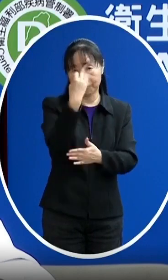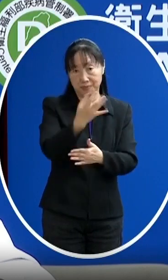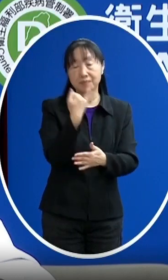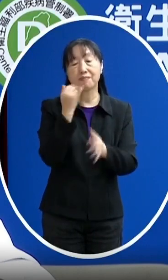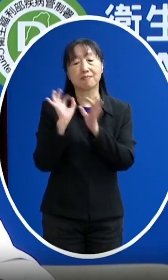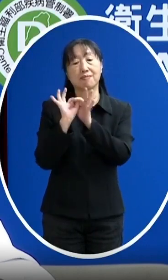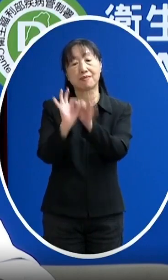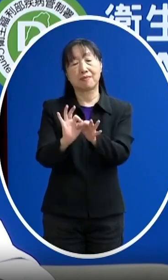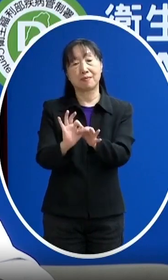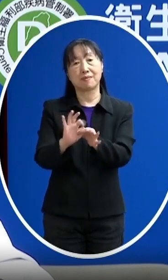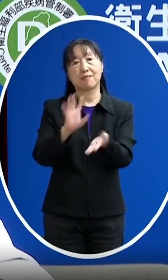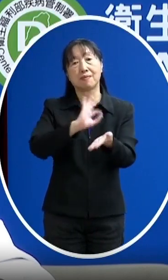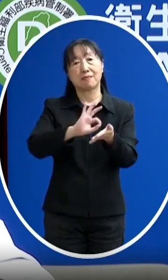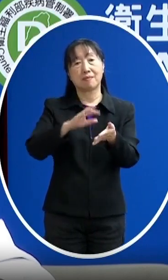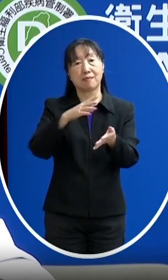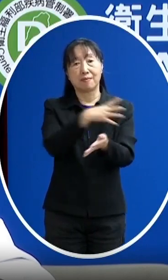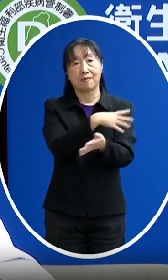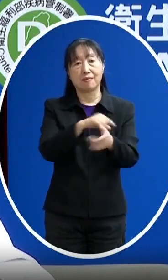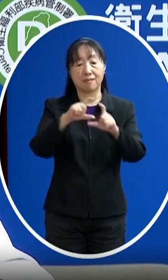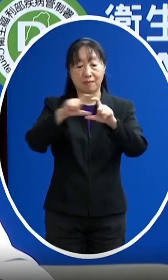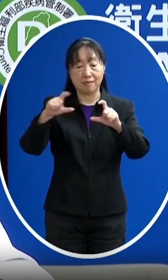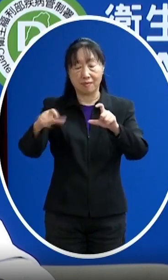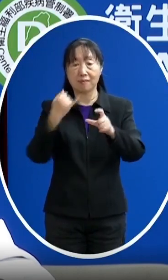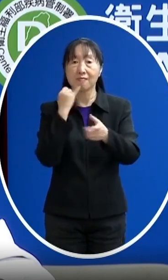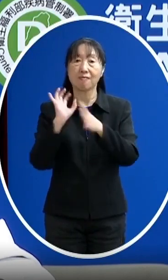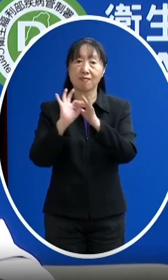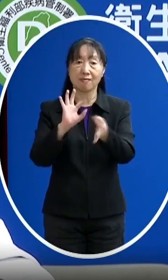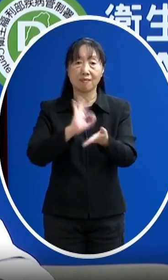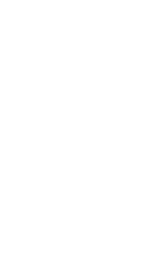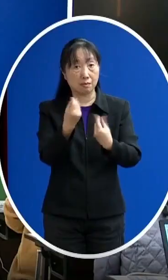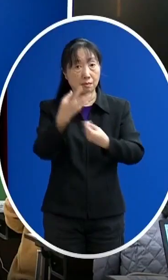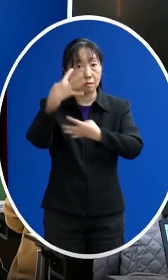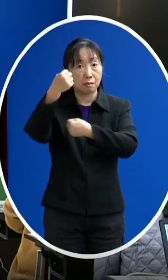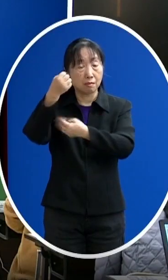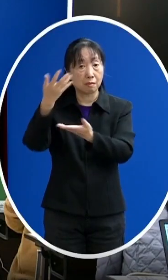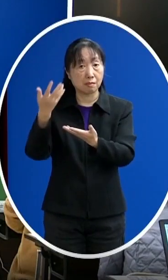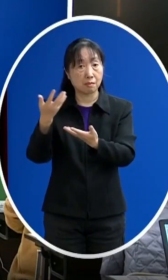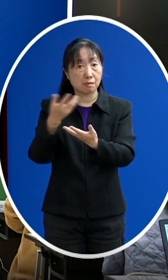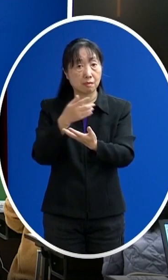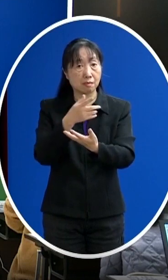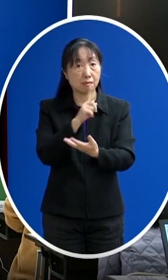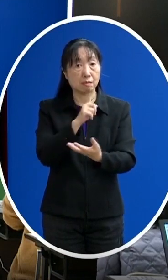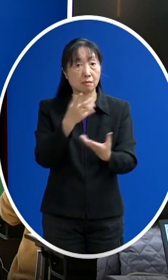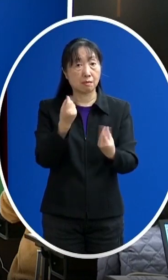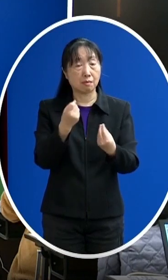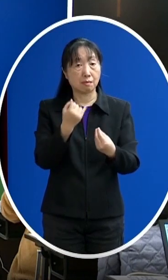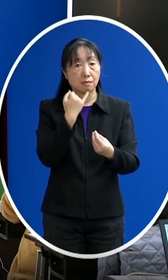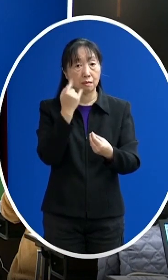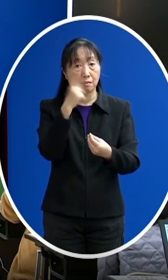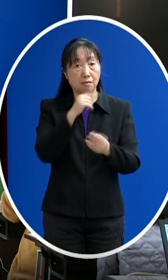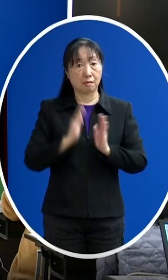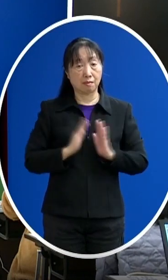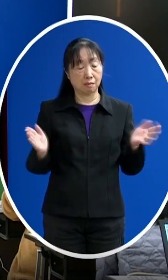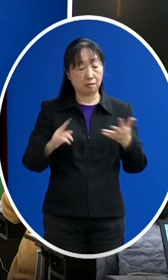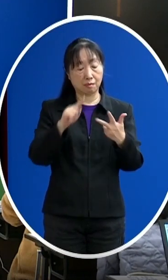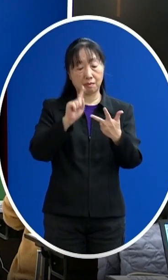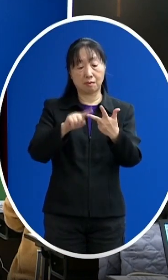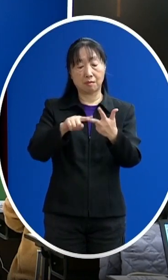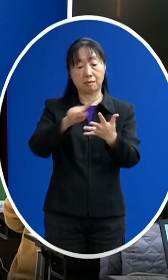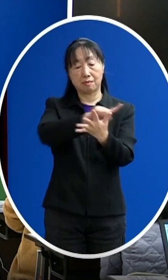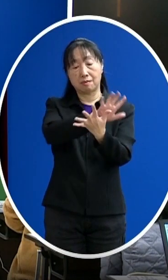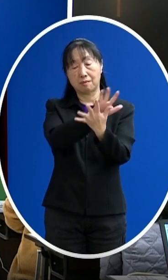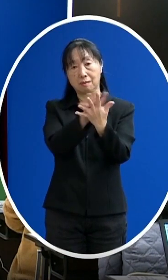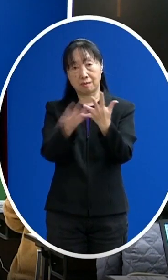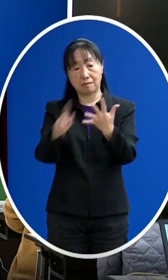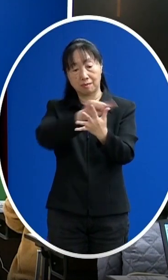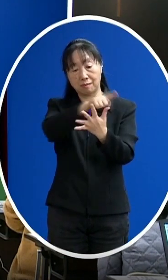续再用。那如果没有的话，那剩下可能就要报废掉。 会不会直接来开放第二、第三顺位的可以来施